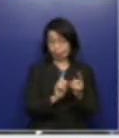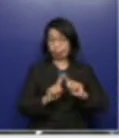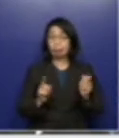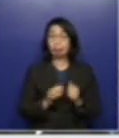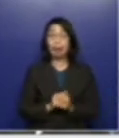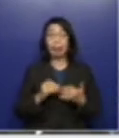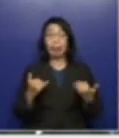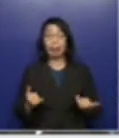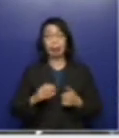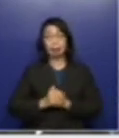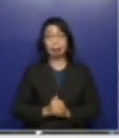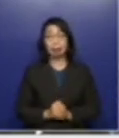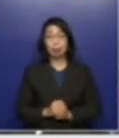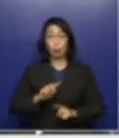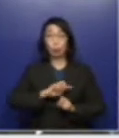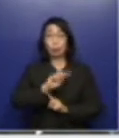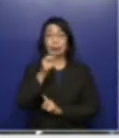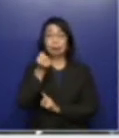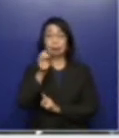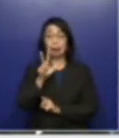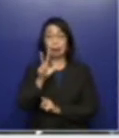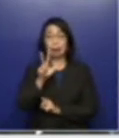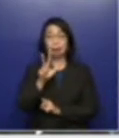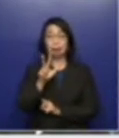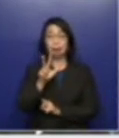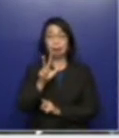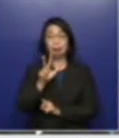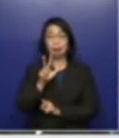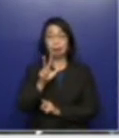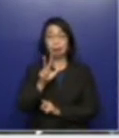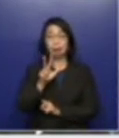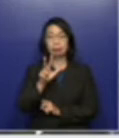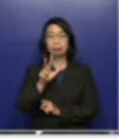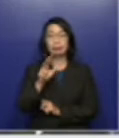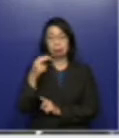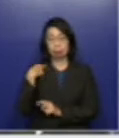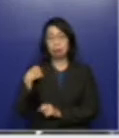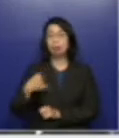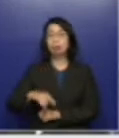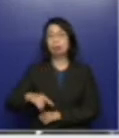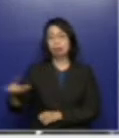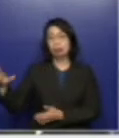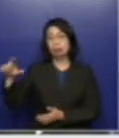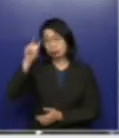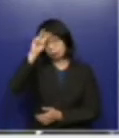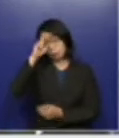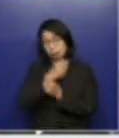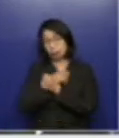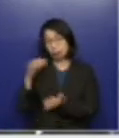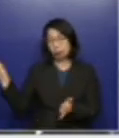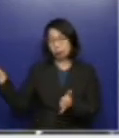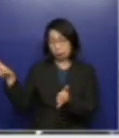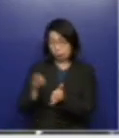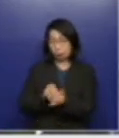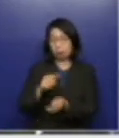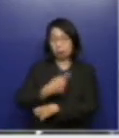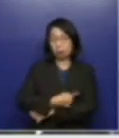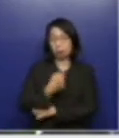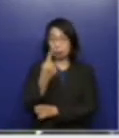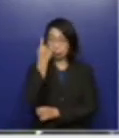ปรากฏตัวรายงานคือวันที่13จังหวัดระยองก็ถือว่ามีผู้ติดเชื้ออยู่ในจังหวัดเขาแม้เป็นชาวต่างชาติ